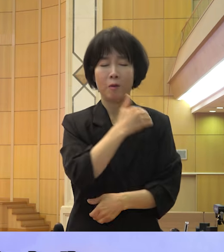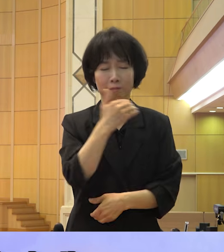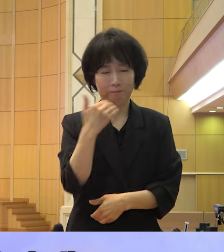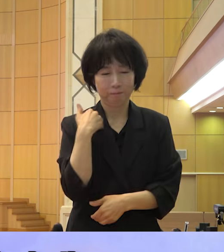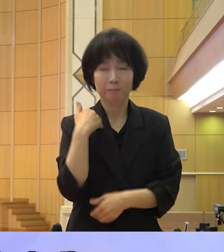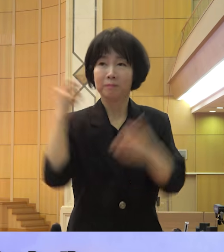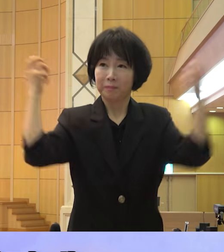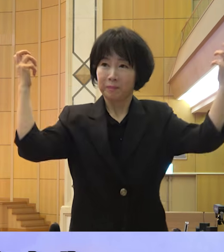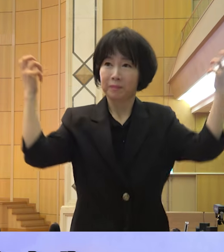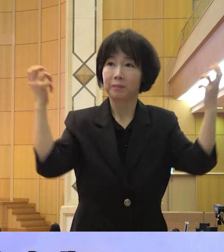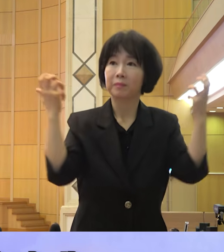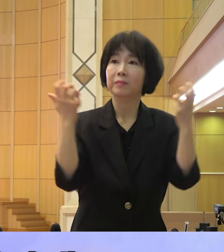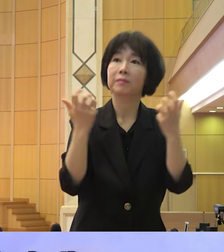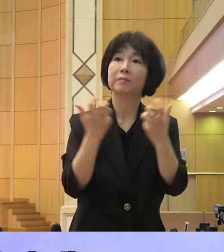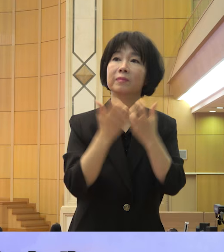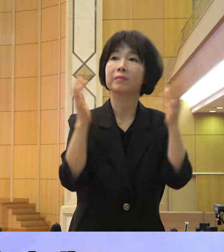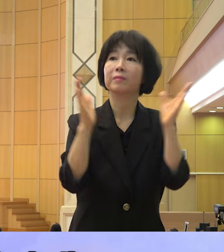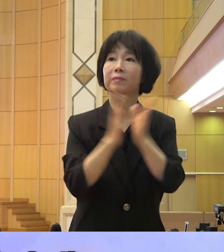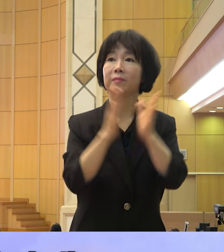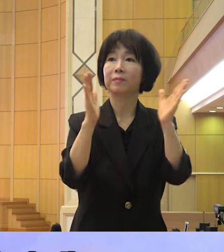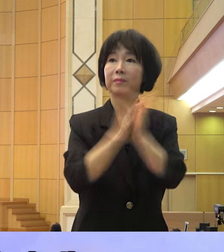사랑이 넘치네.